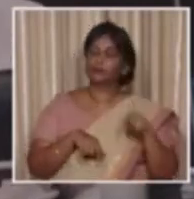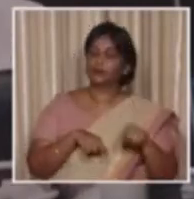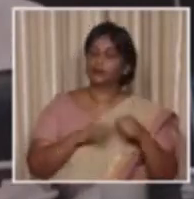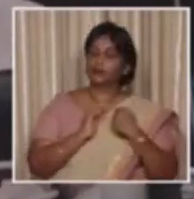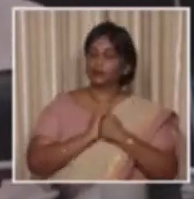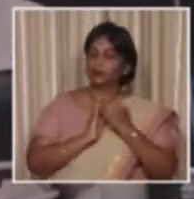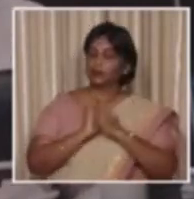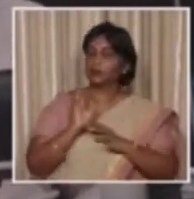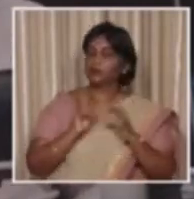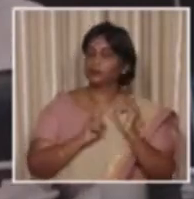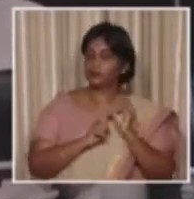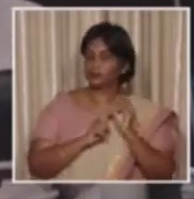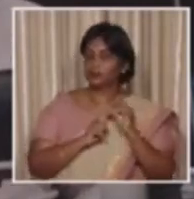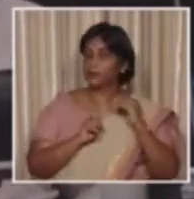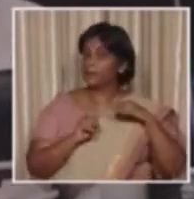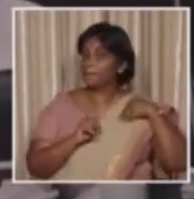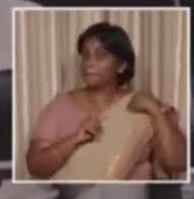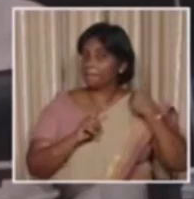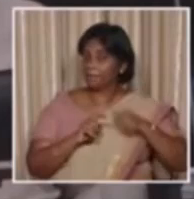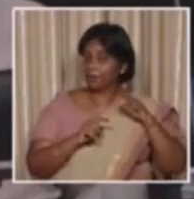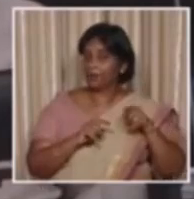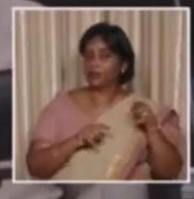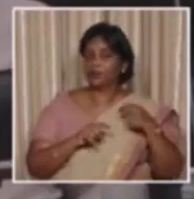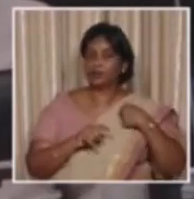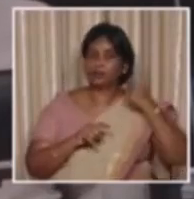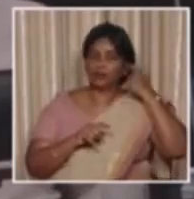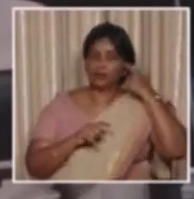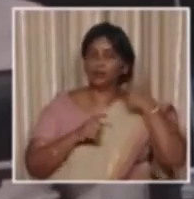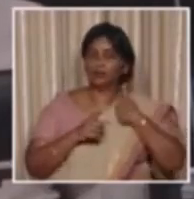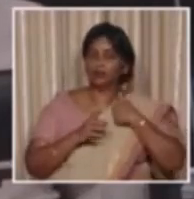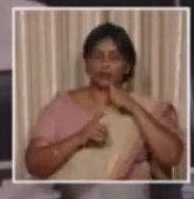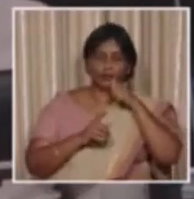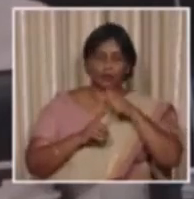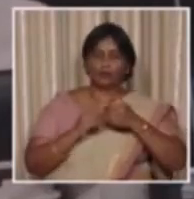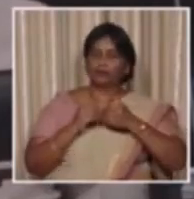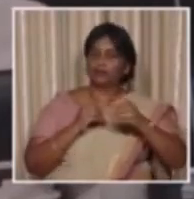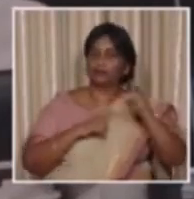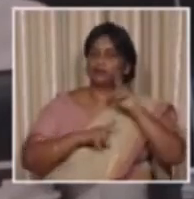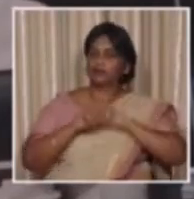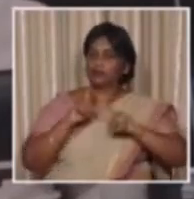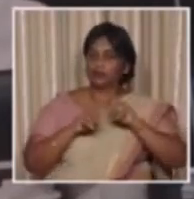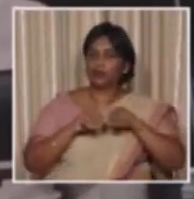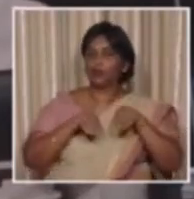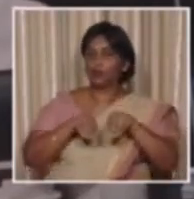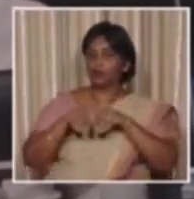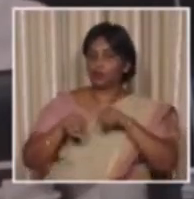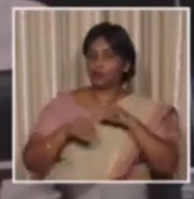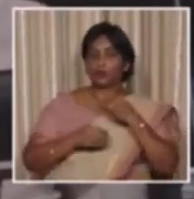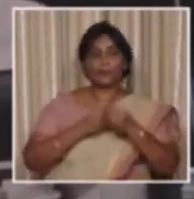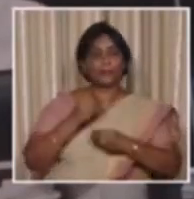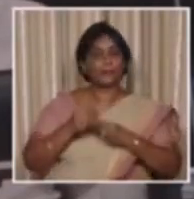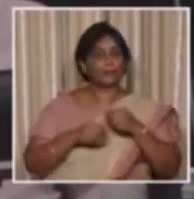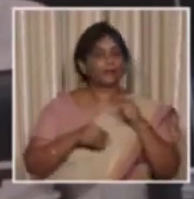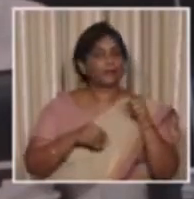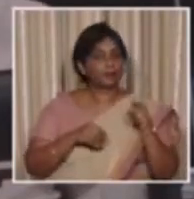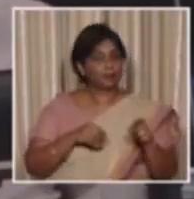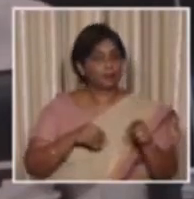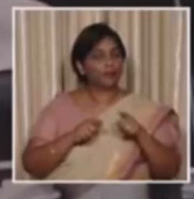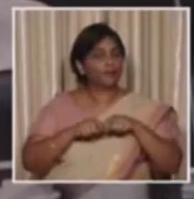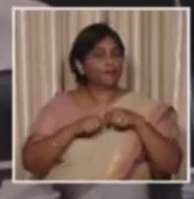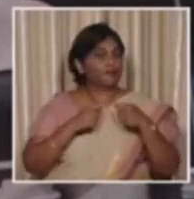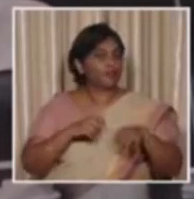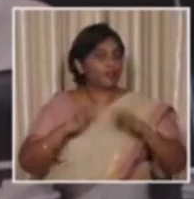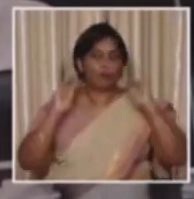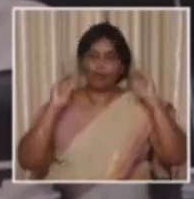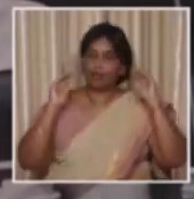அமைத்துமணி மூலிக வாஷேன்ம மமிதான் அப்பி கவத கதாகரண விவசாயிகள் உற்பத்தி செலவு